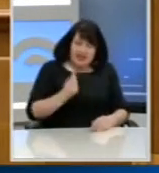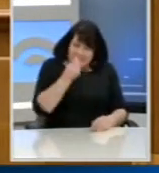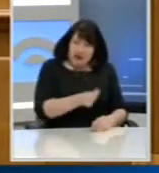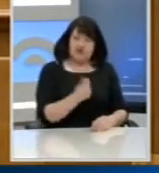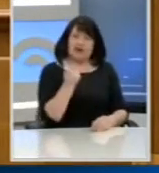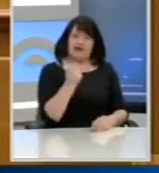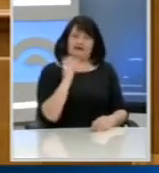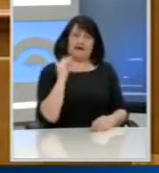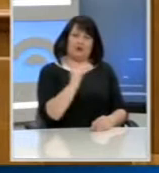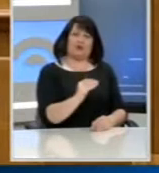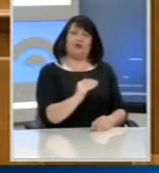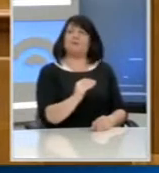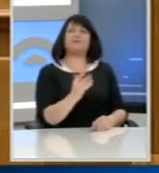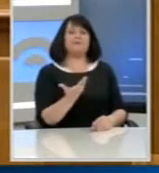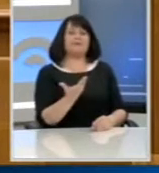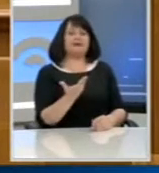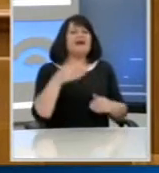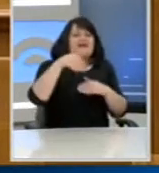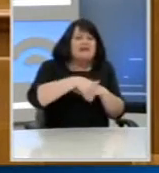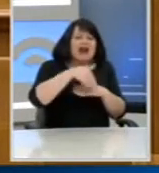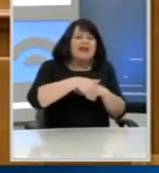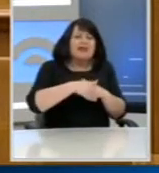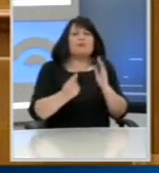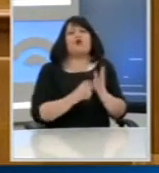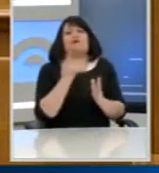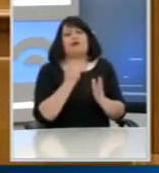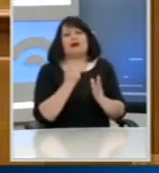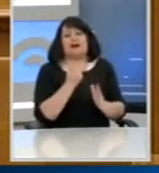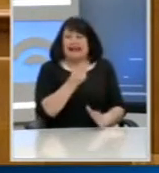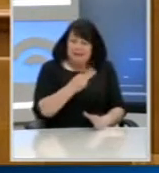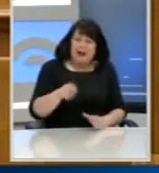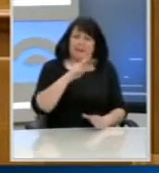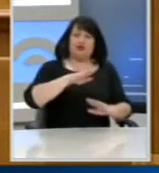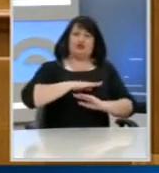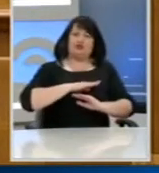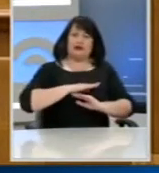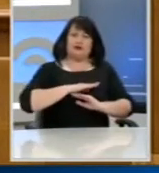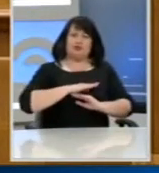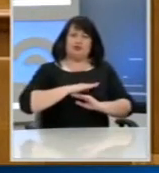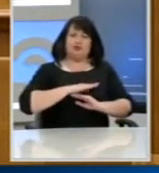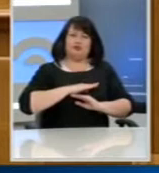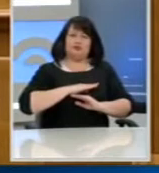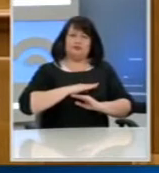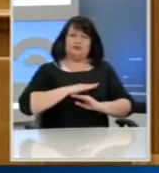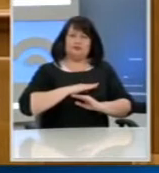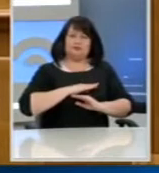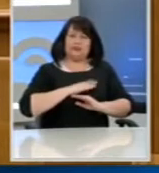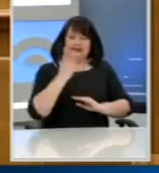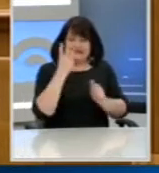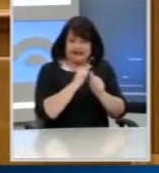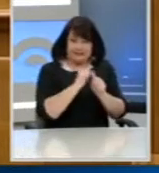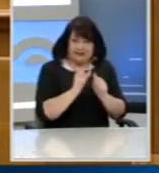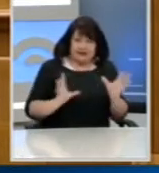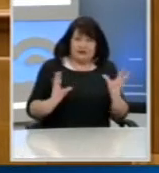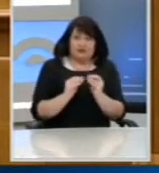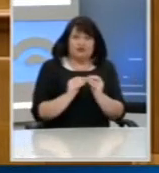ως νυχτερινά, για πρώτη φορά, στα στελέχη των ενόπλων δυνάμεων, για ένα τρίμηνο είναι αυτά που